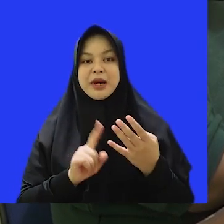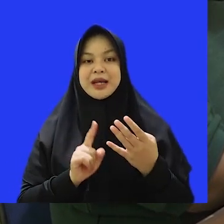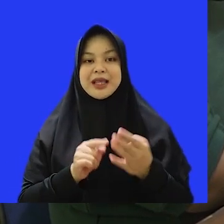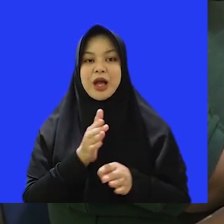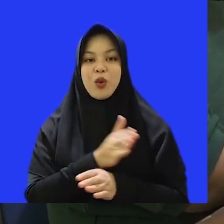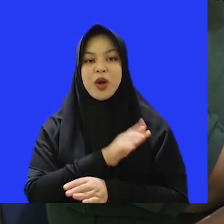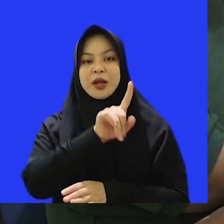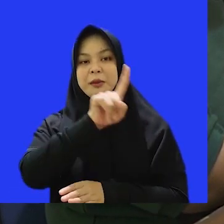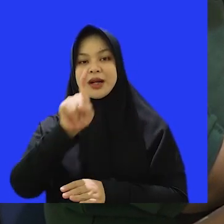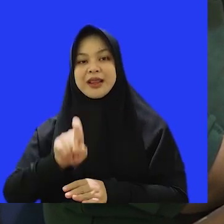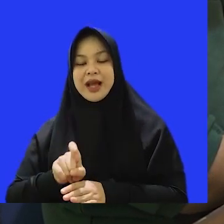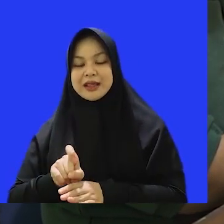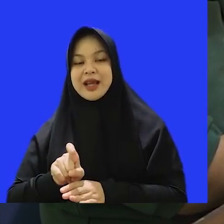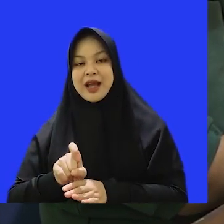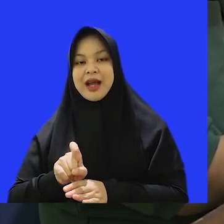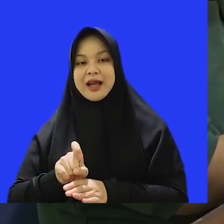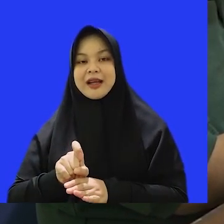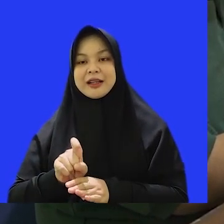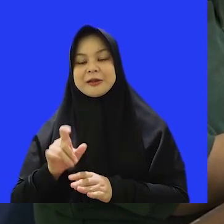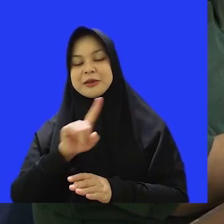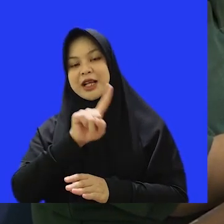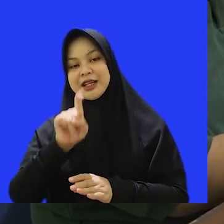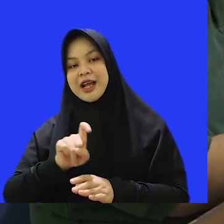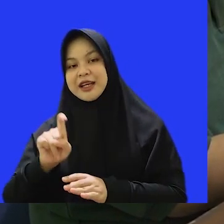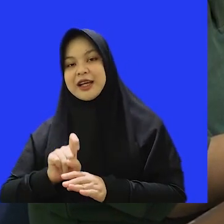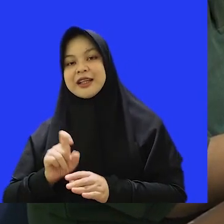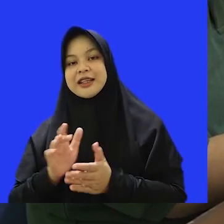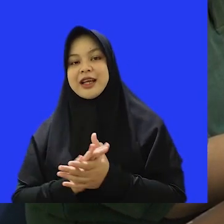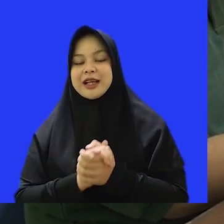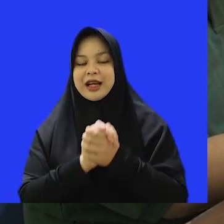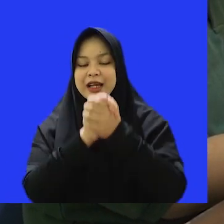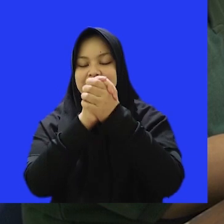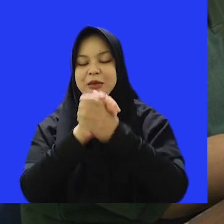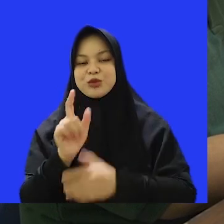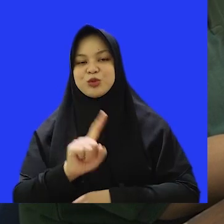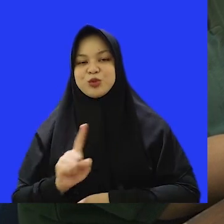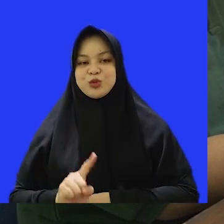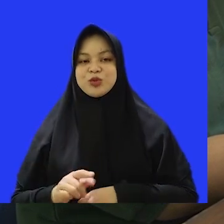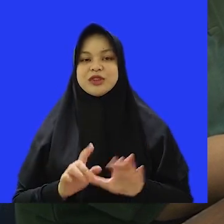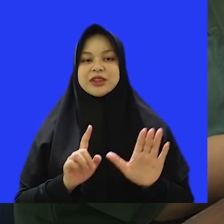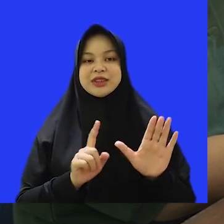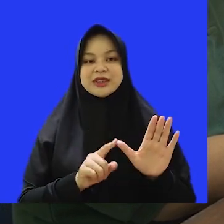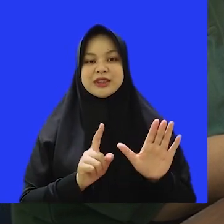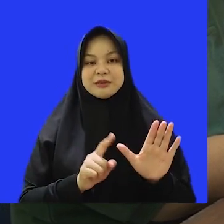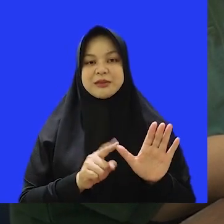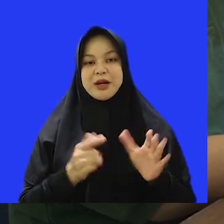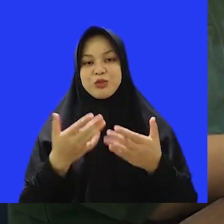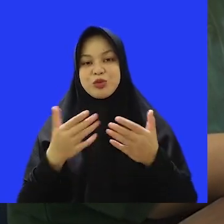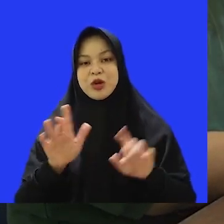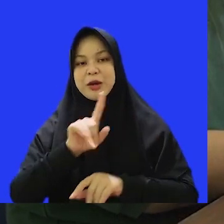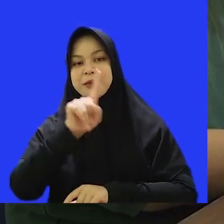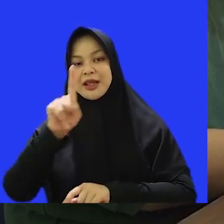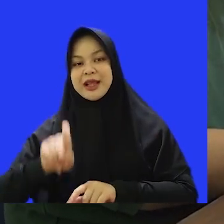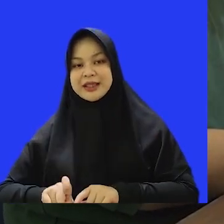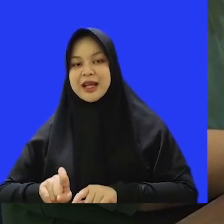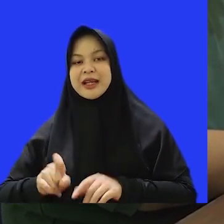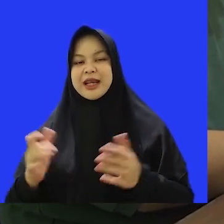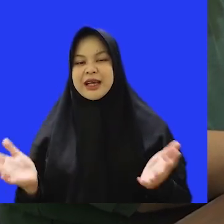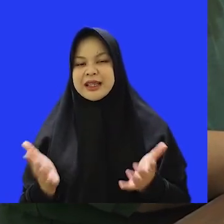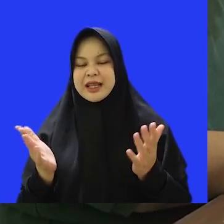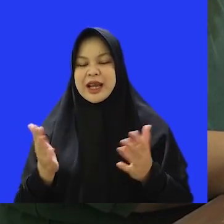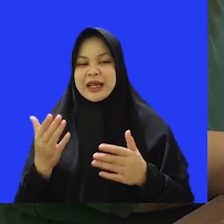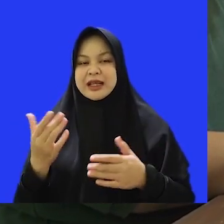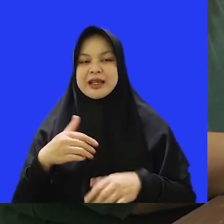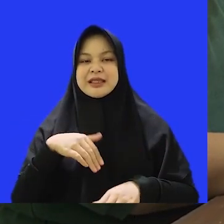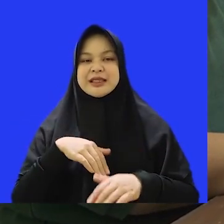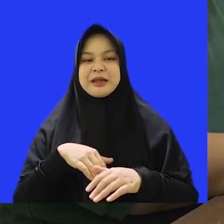Awali dengan pertanyaan basa-basi agar suasana cair dan akrab. 5. Buka pertanyaan dengan hal ringan